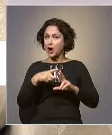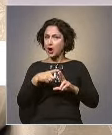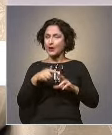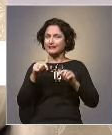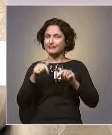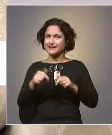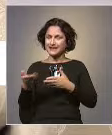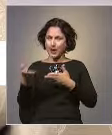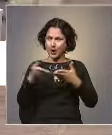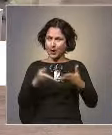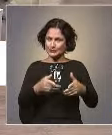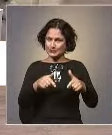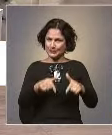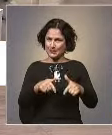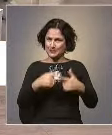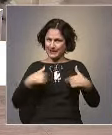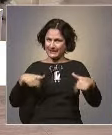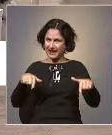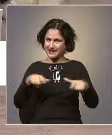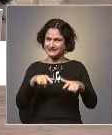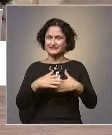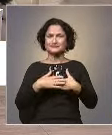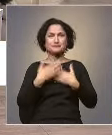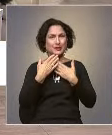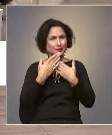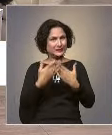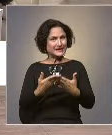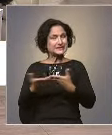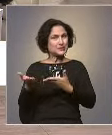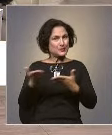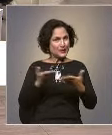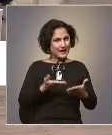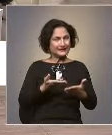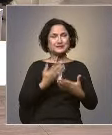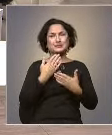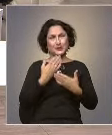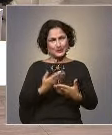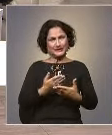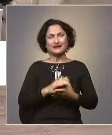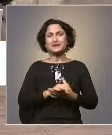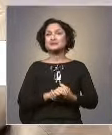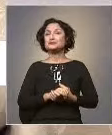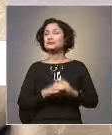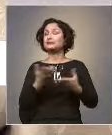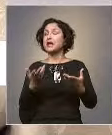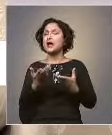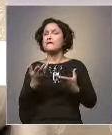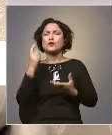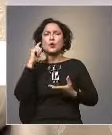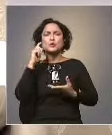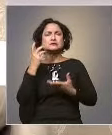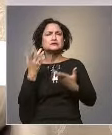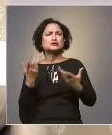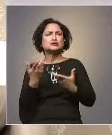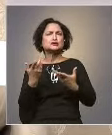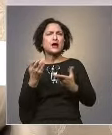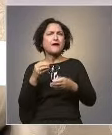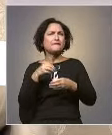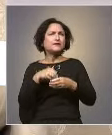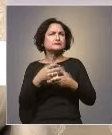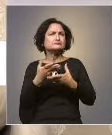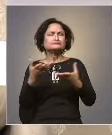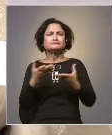гост. Здравейте. Благодаря ви, че приехте нашата покана. Благодаря за поканата. Какво означават всъщност за човека на науката всичките